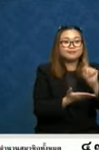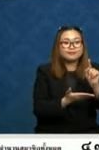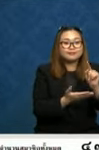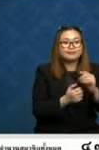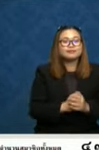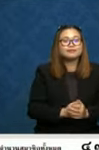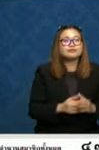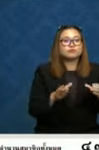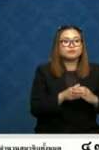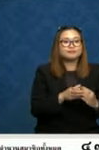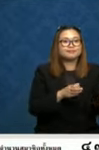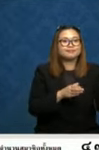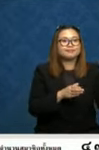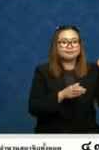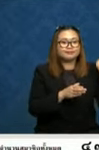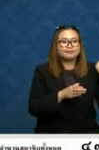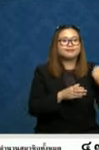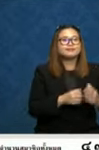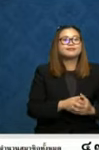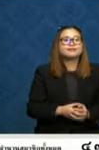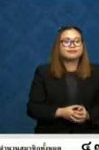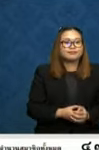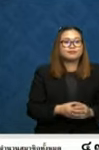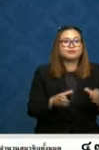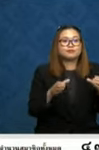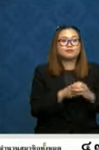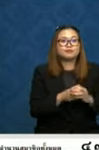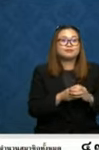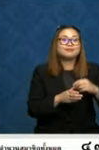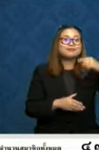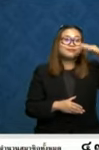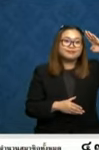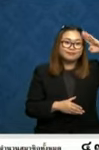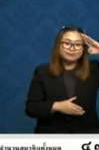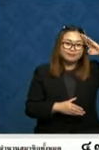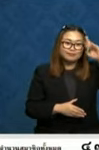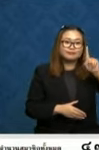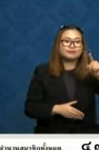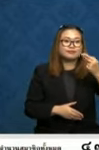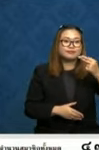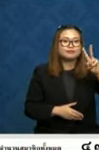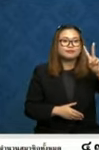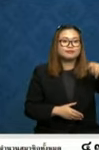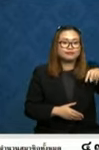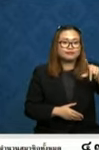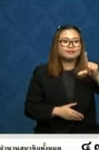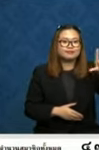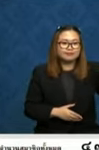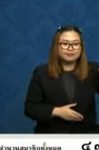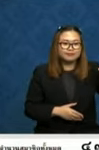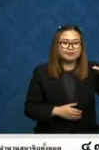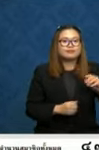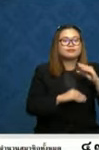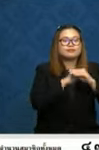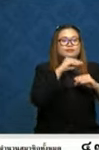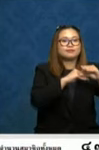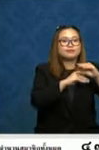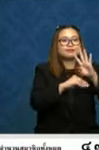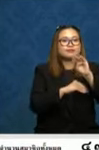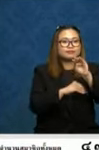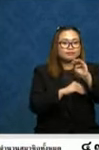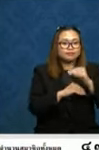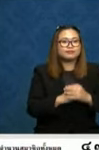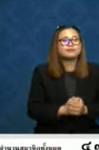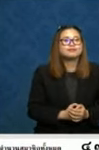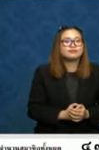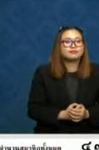างกำลังของกองทัพกองทัพบกค่ะเป็นจำนวนเงิน 11,261 ล้านบาทมี40โครงการอยู่